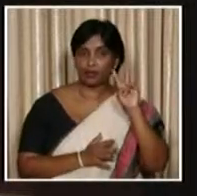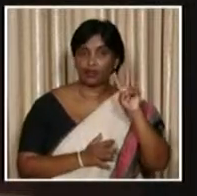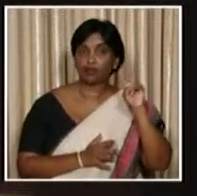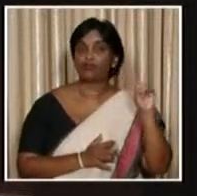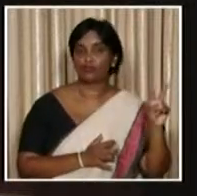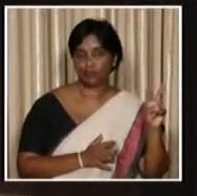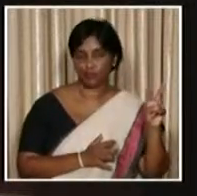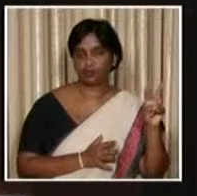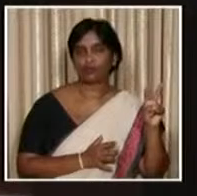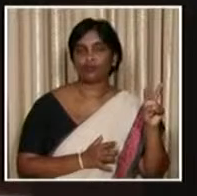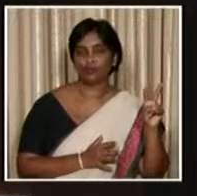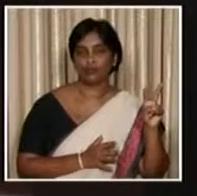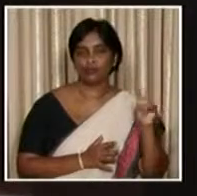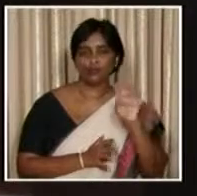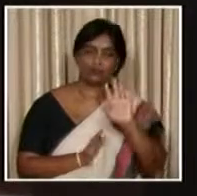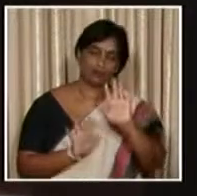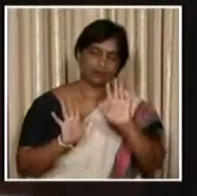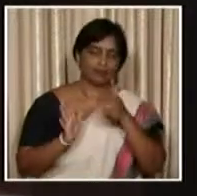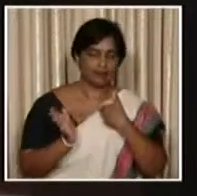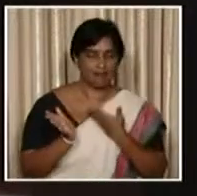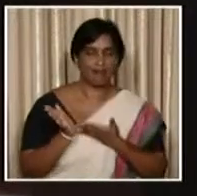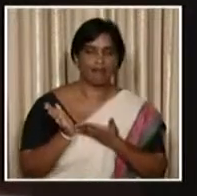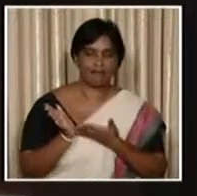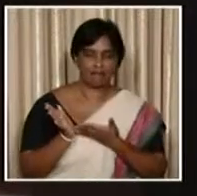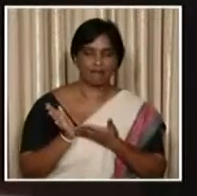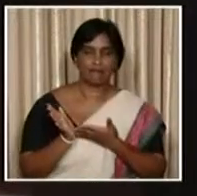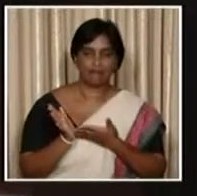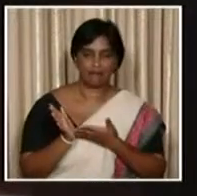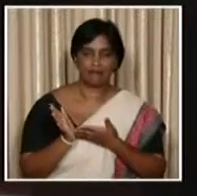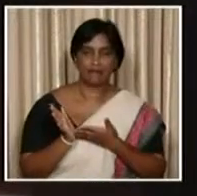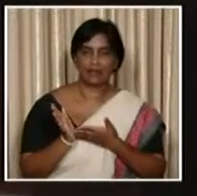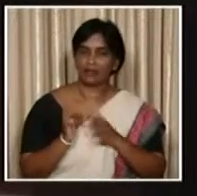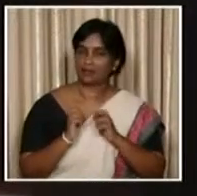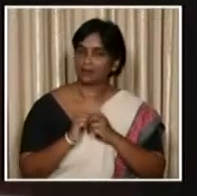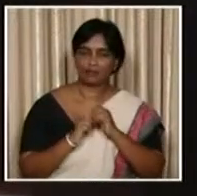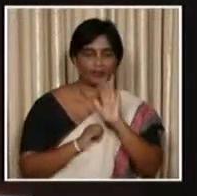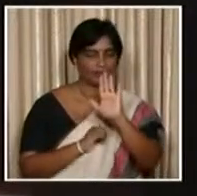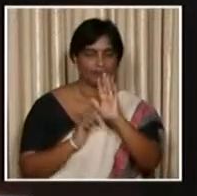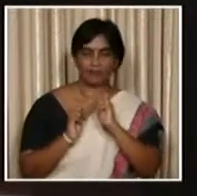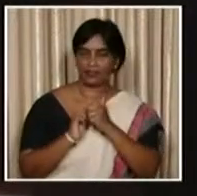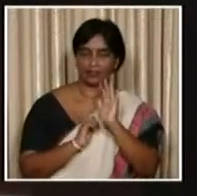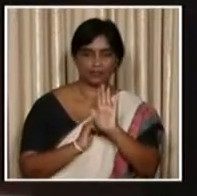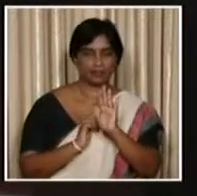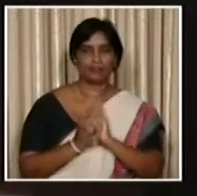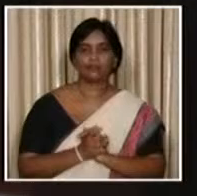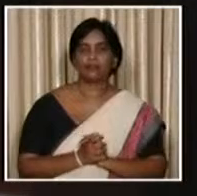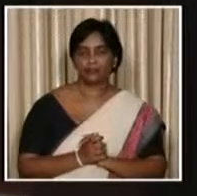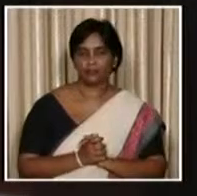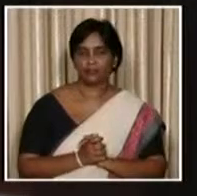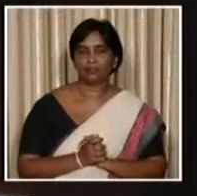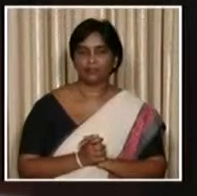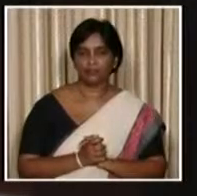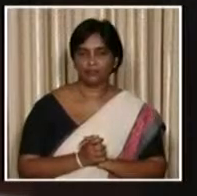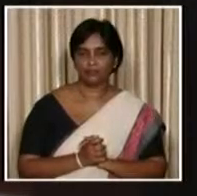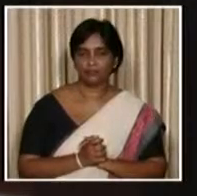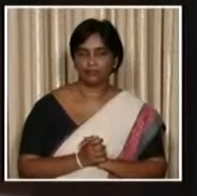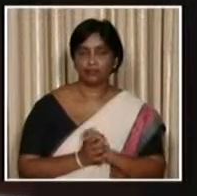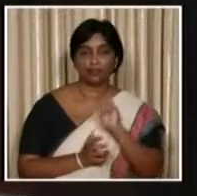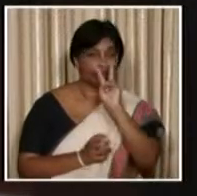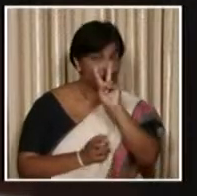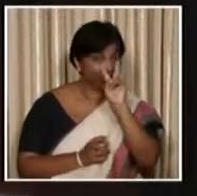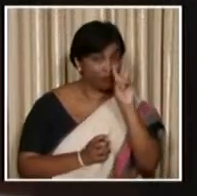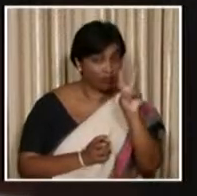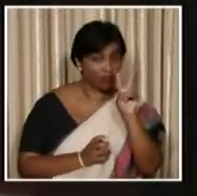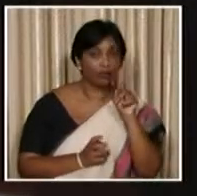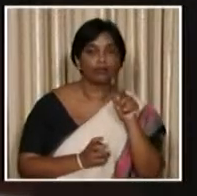19522. නෑ මට ඕනේ, මම ළඟ තියෙනවා. That's all right. No problem. හරි. ඉතින් මේ 22